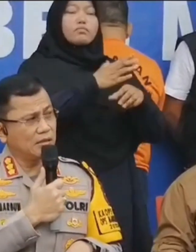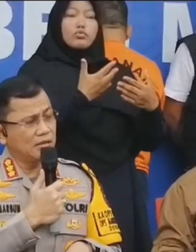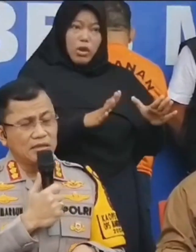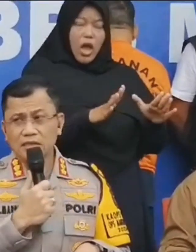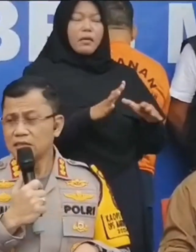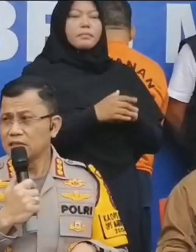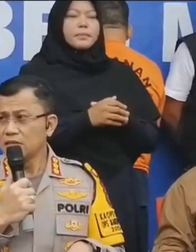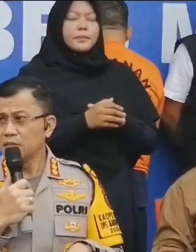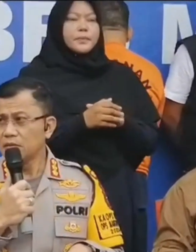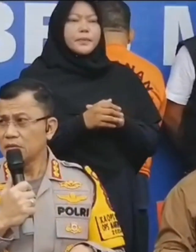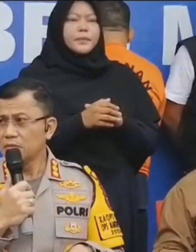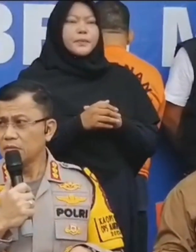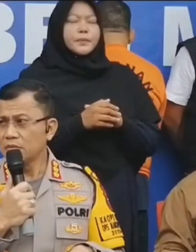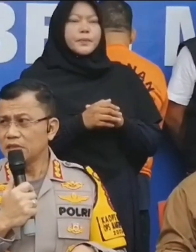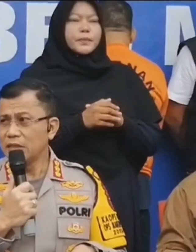barang